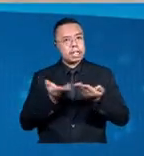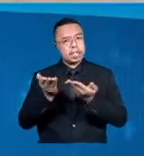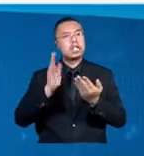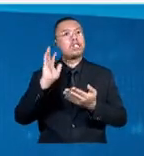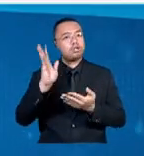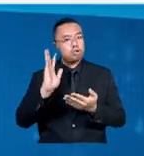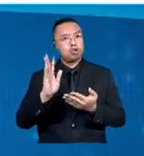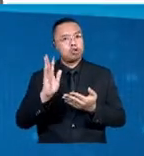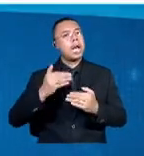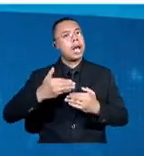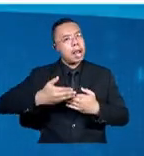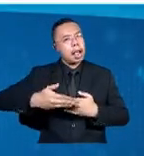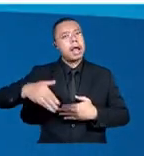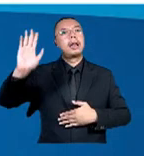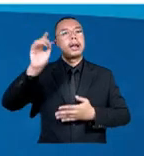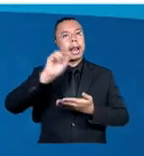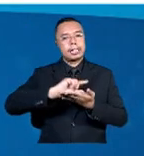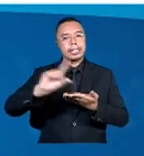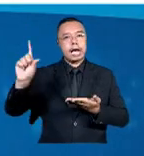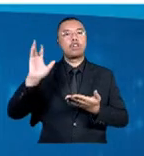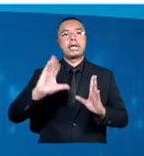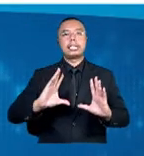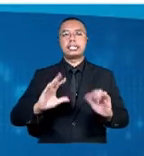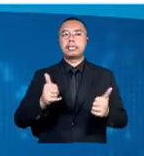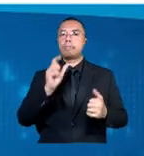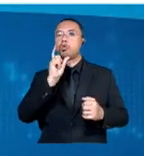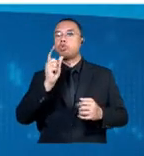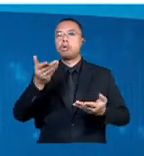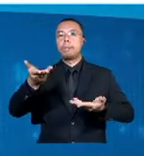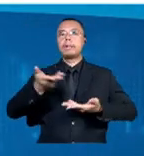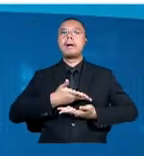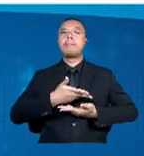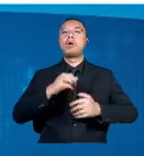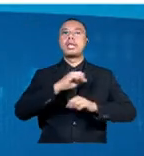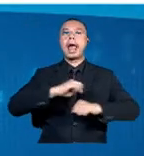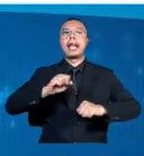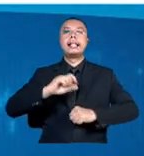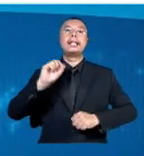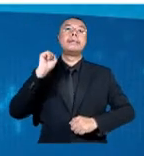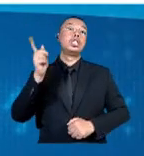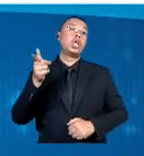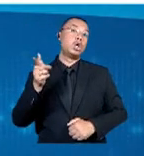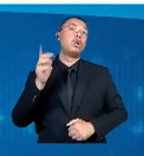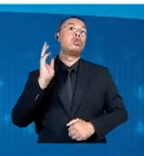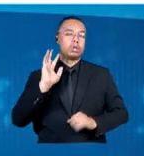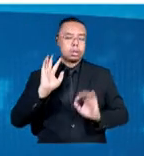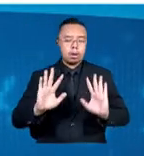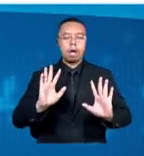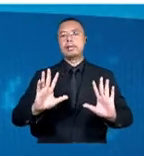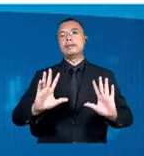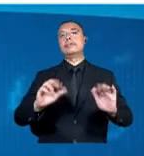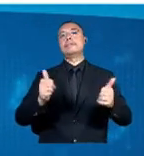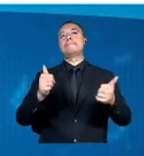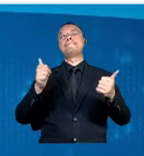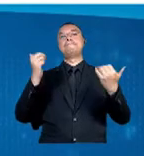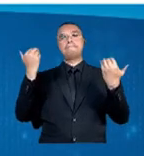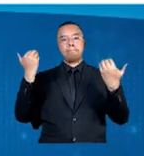fasilitasnya sudah berjalan ya Pak ya? Sudah siap ya, untuk menyambut para atlet besok? Sangat siap. Baik.